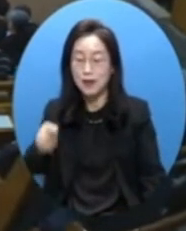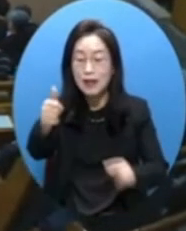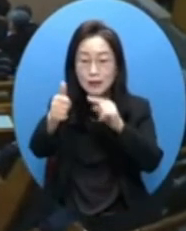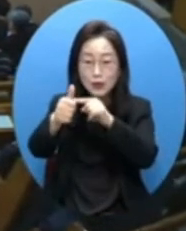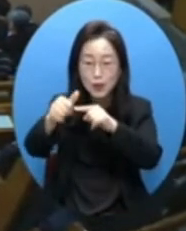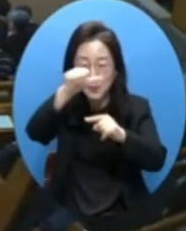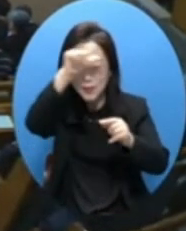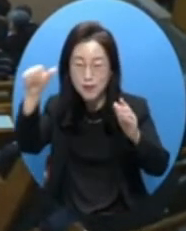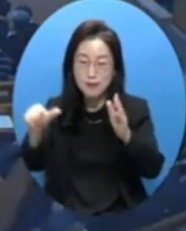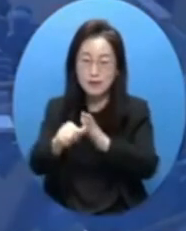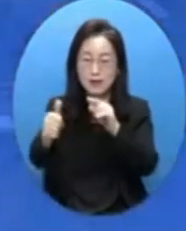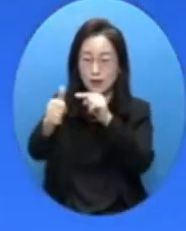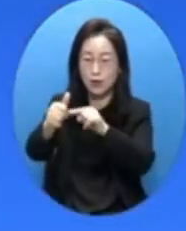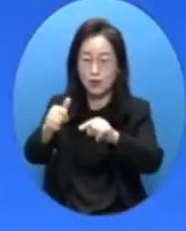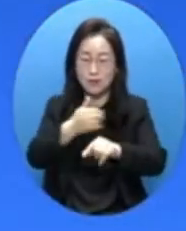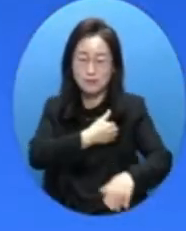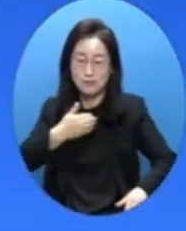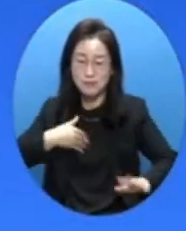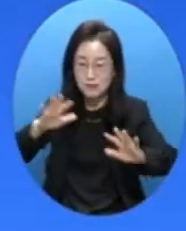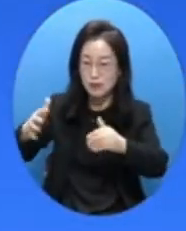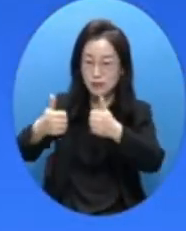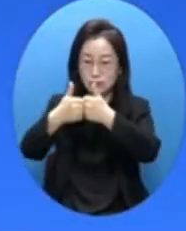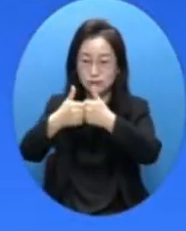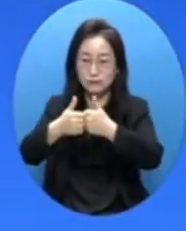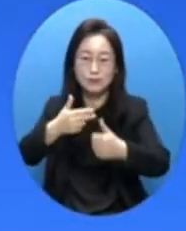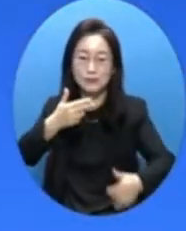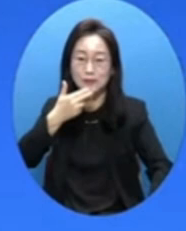평생에 너를 능히 대적할 자가 없으리라.